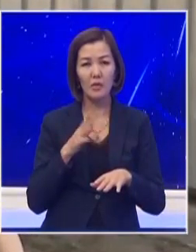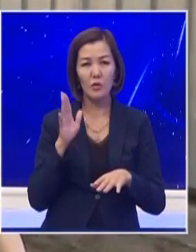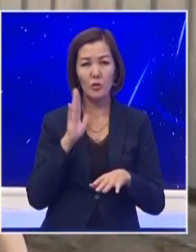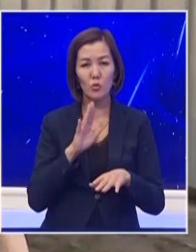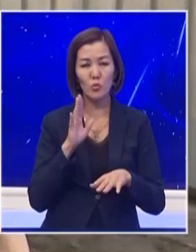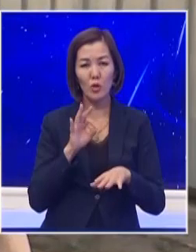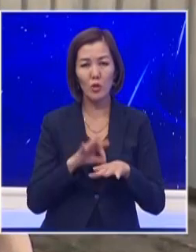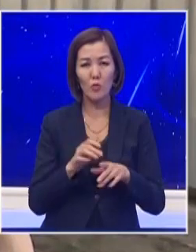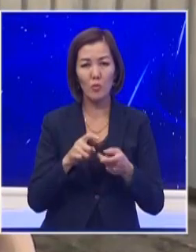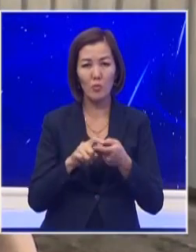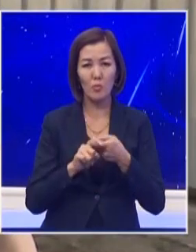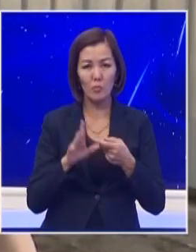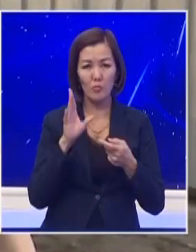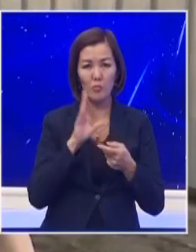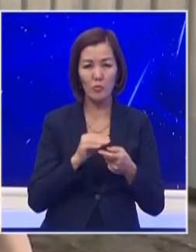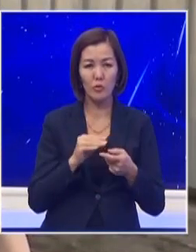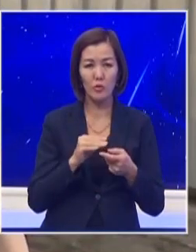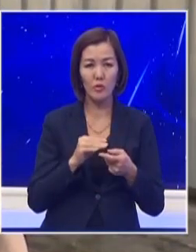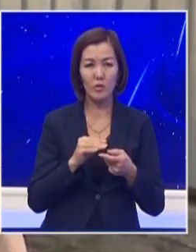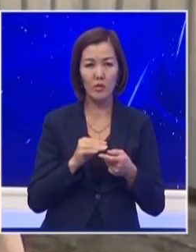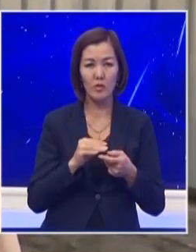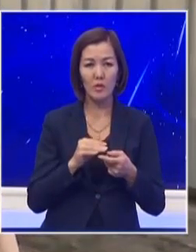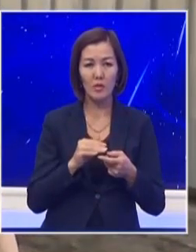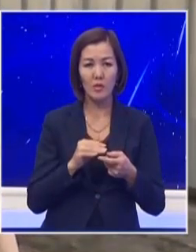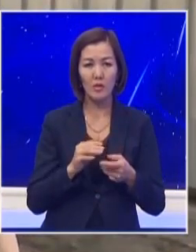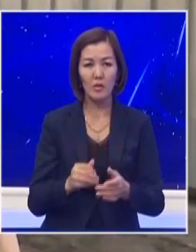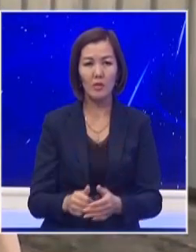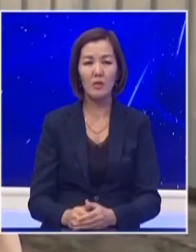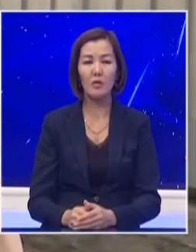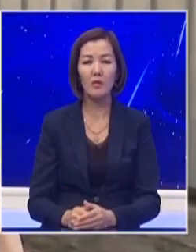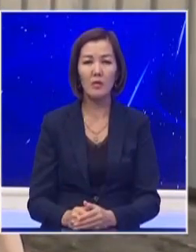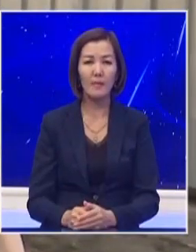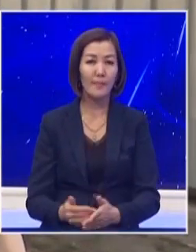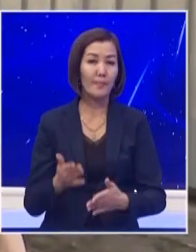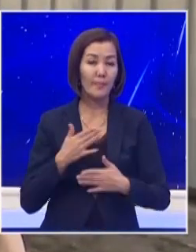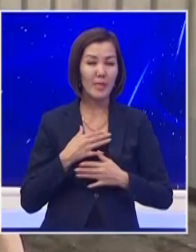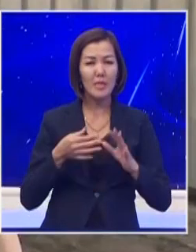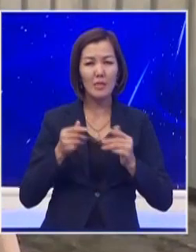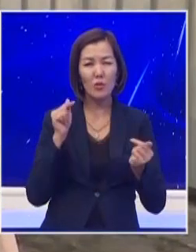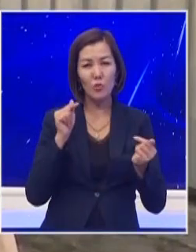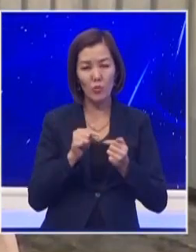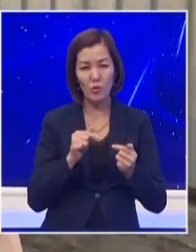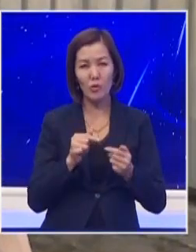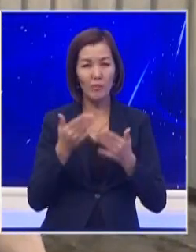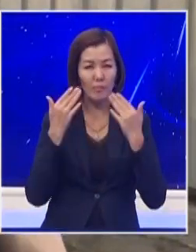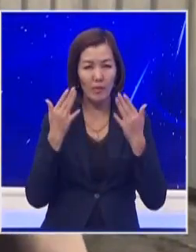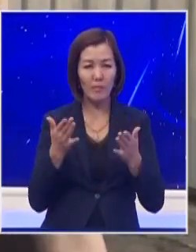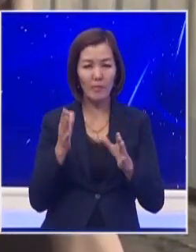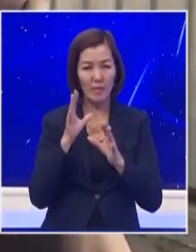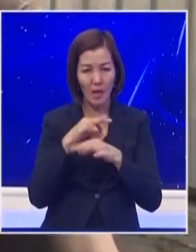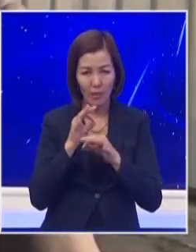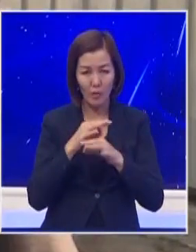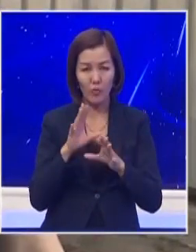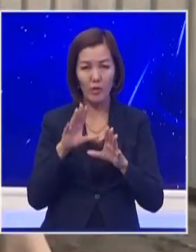деп. Ол аурудан болу да мүмкін емес шығар. Может, біз өйткені жаңағындай лабораториядағы